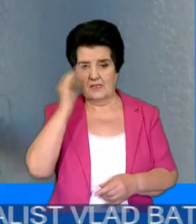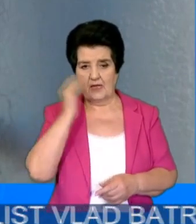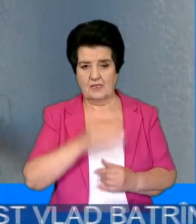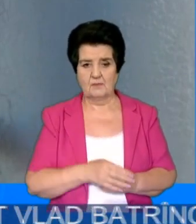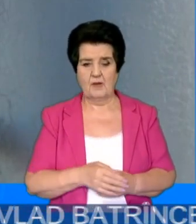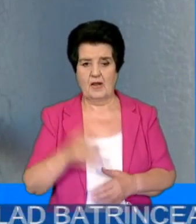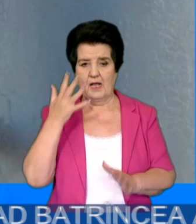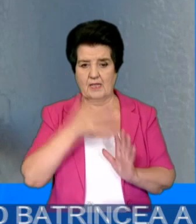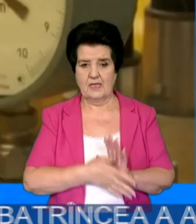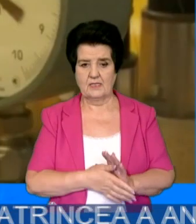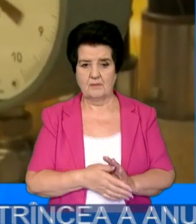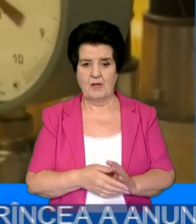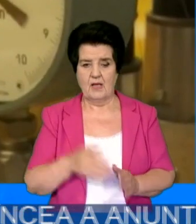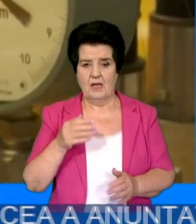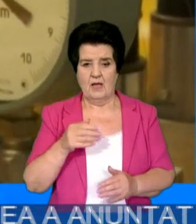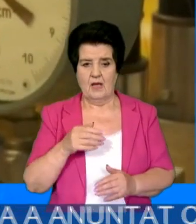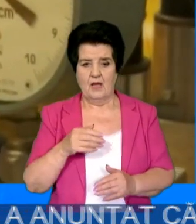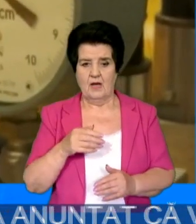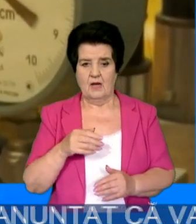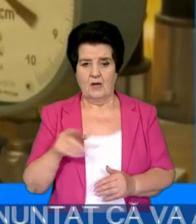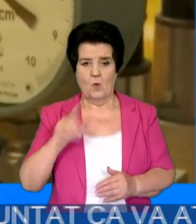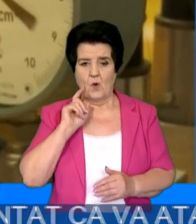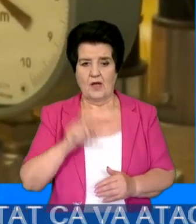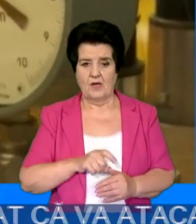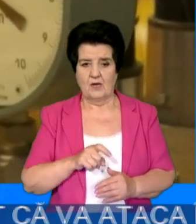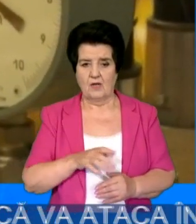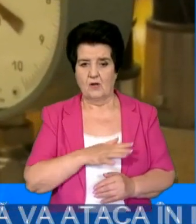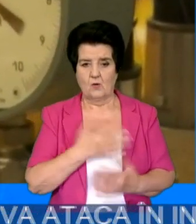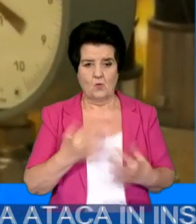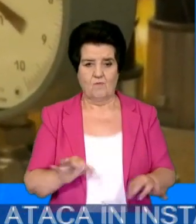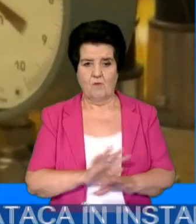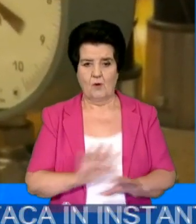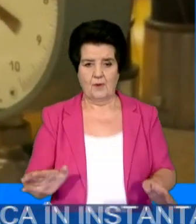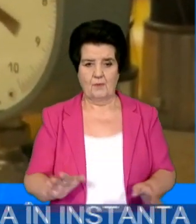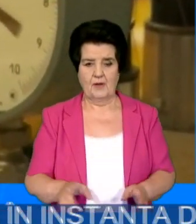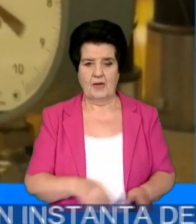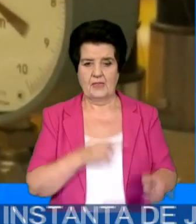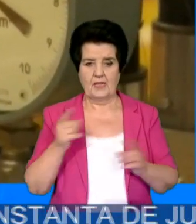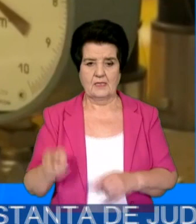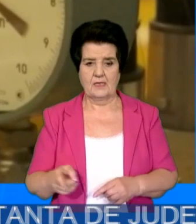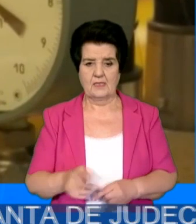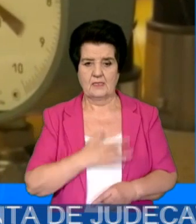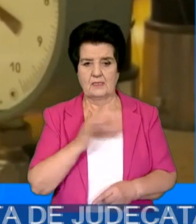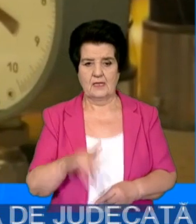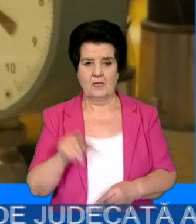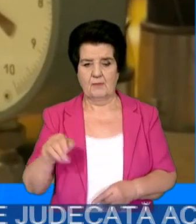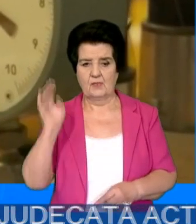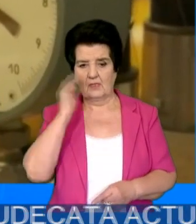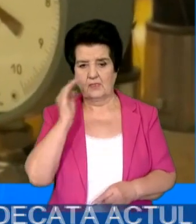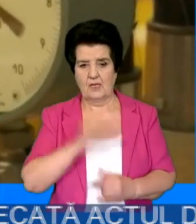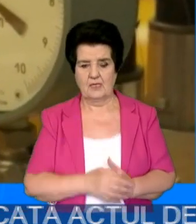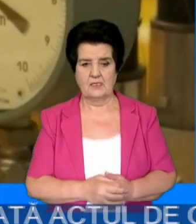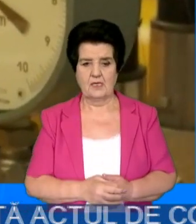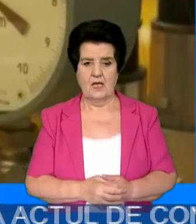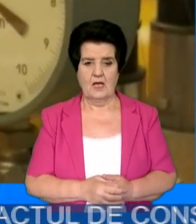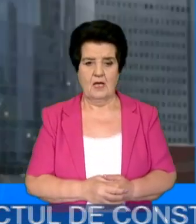credeți-mă că ucrainenii nu vor permite tranzitarea gazului strict pentru regiunea transnistreană.